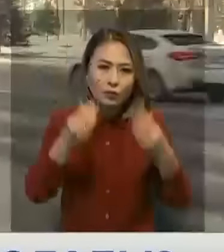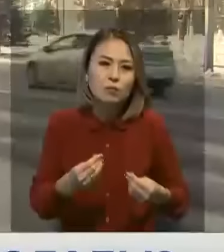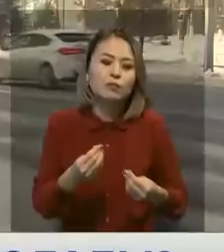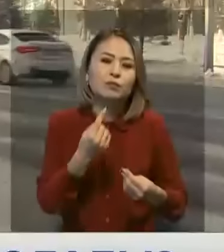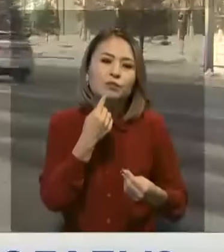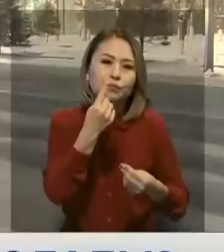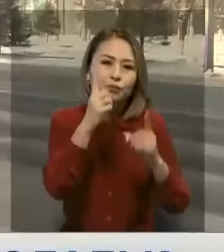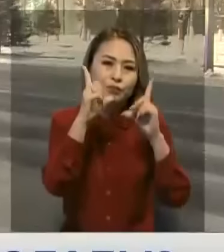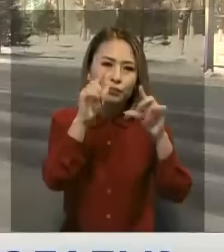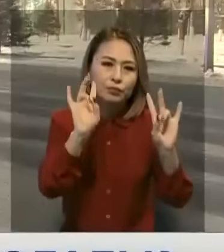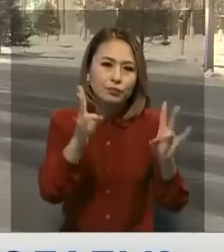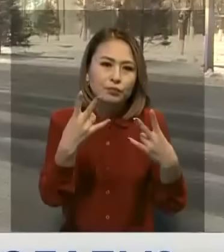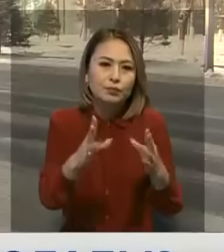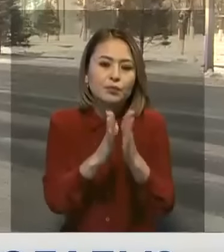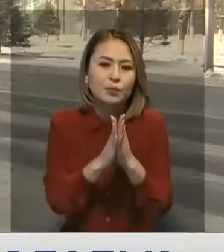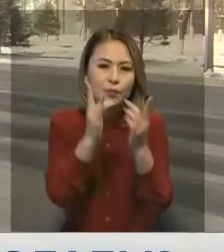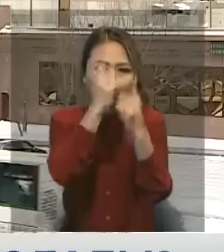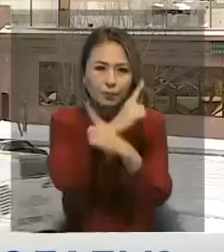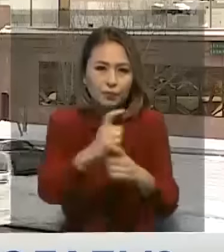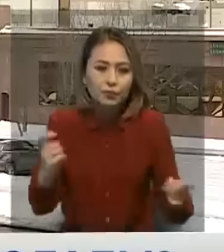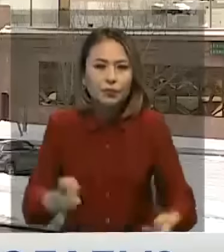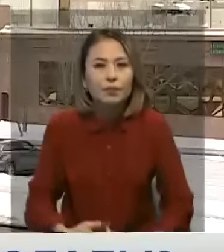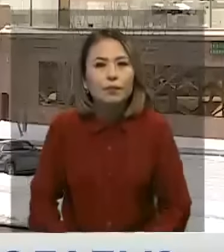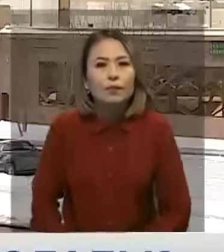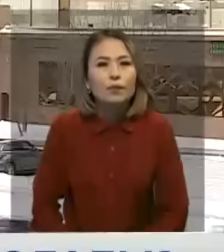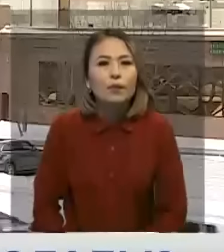күні алыс жолға шықпау керектігін ескертіп отыр.